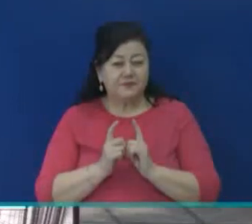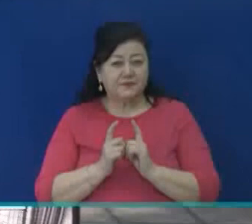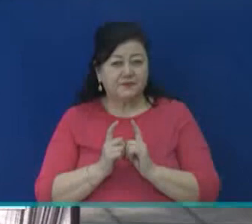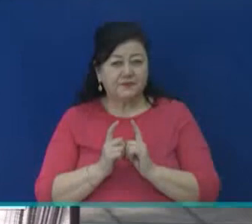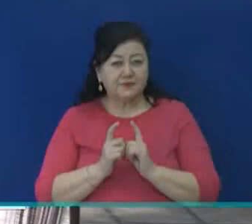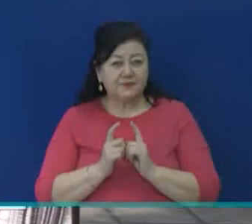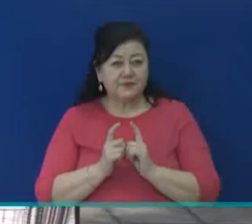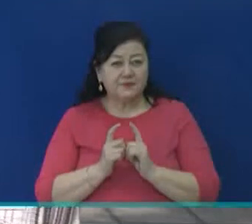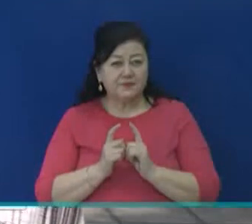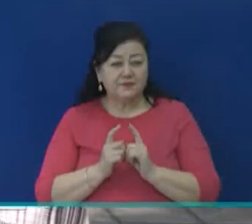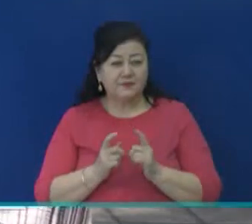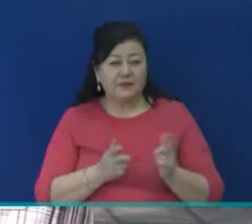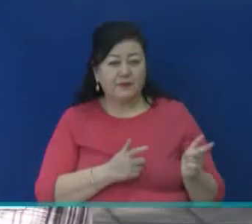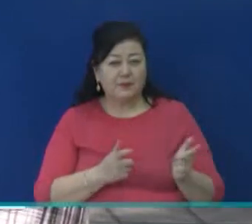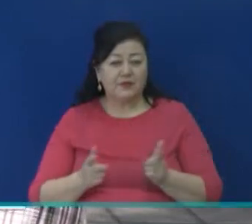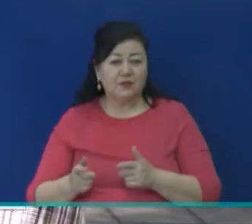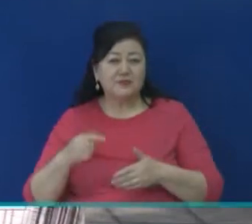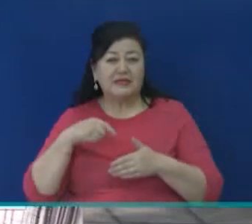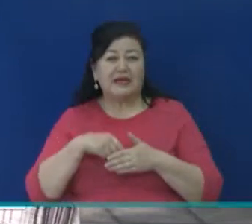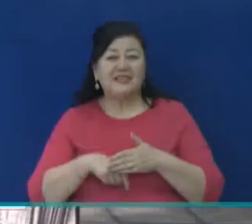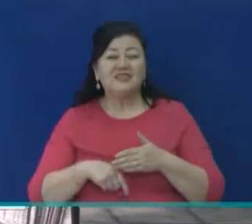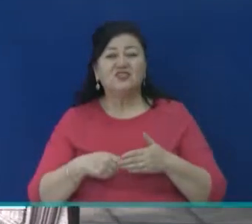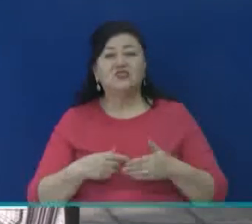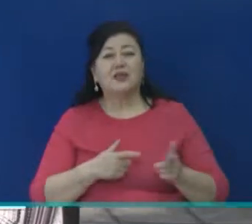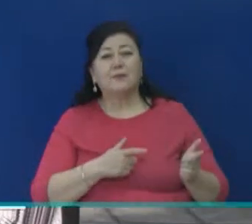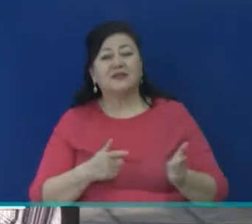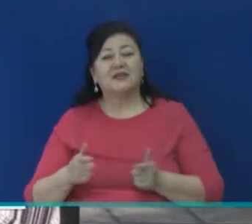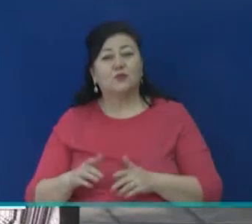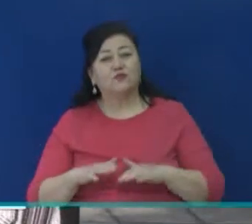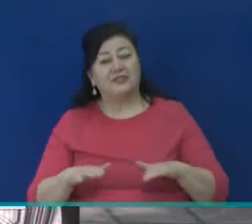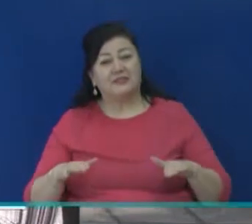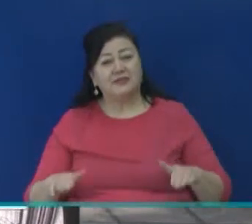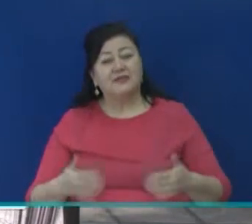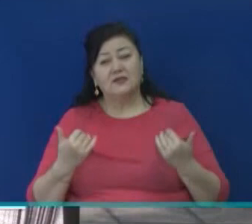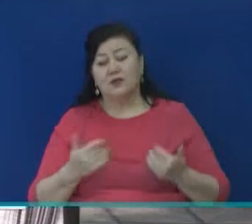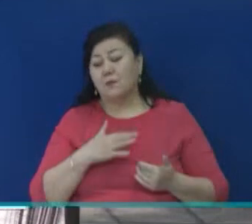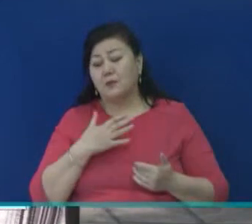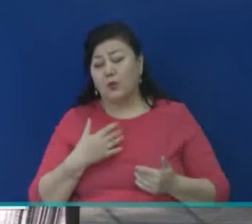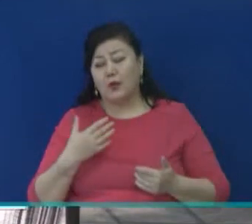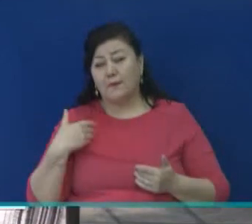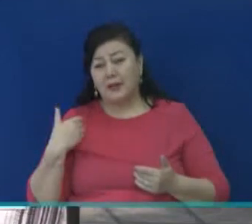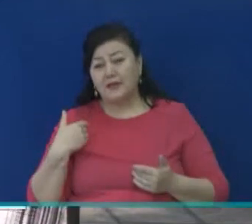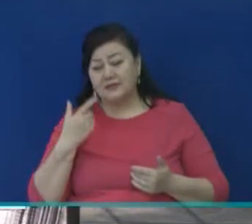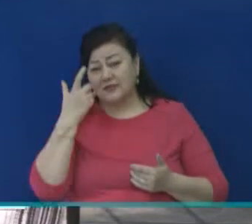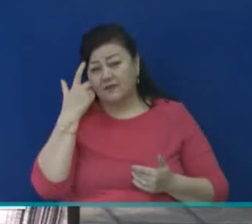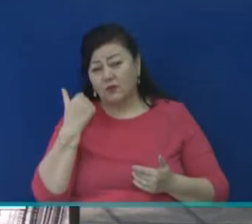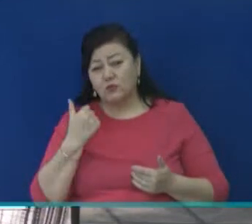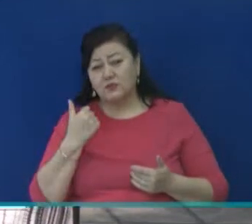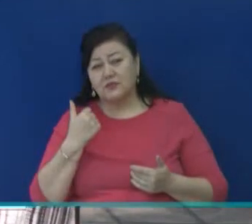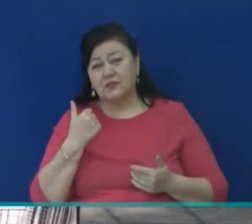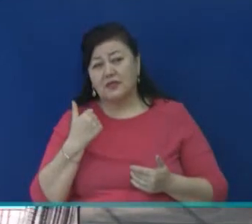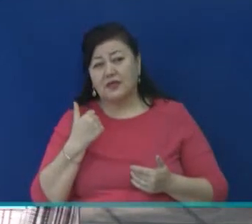при подготовке психологической подготовки детей кенты сегодня очень много полезного узнали вот